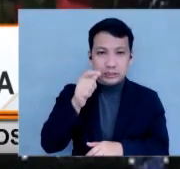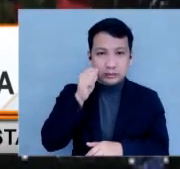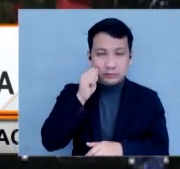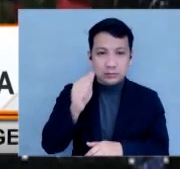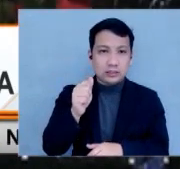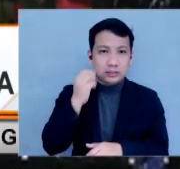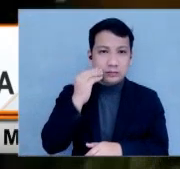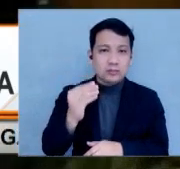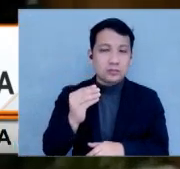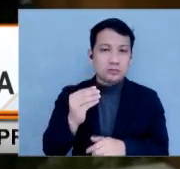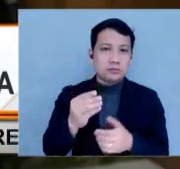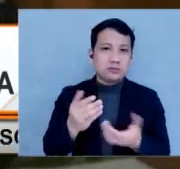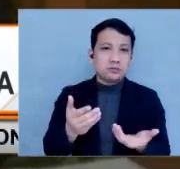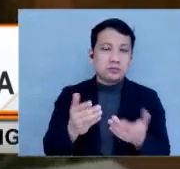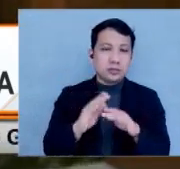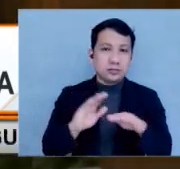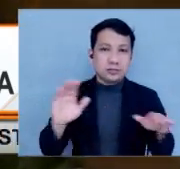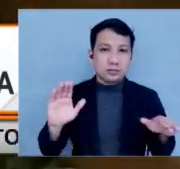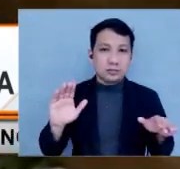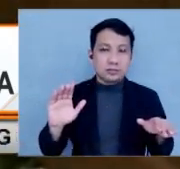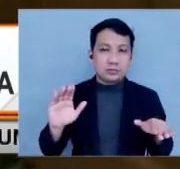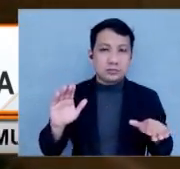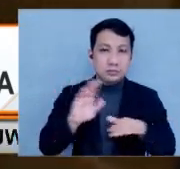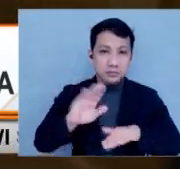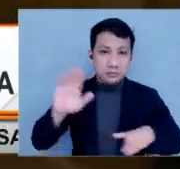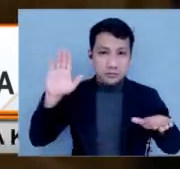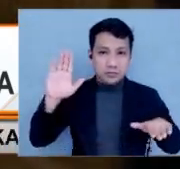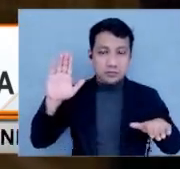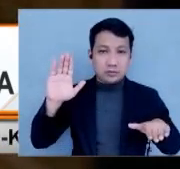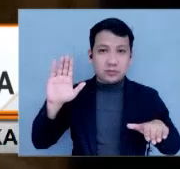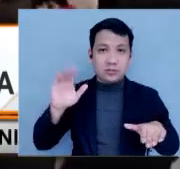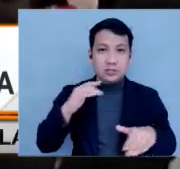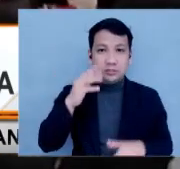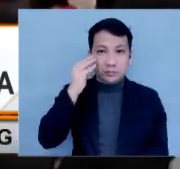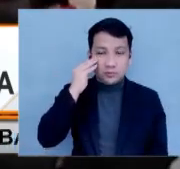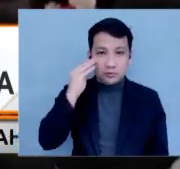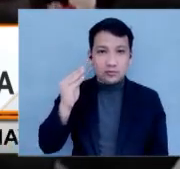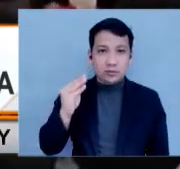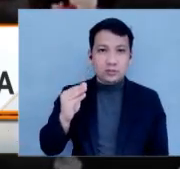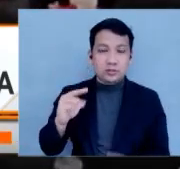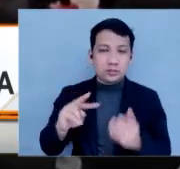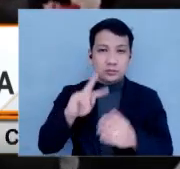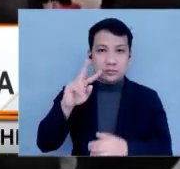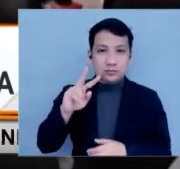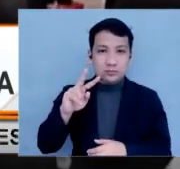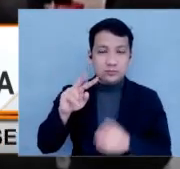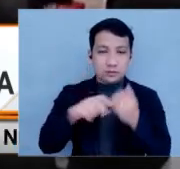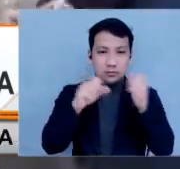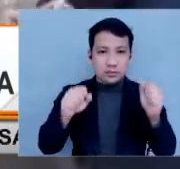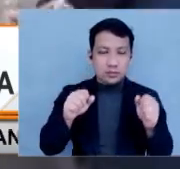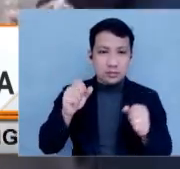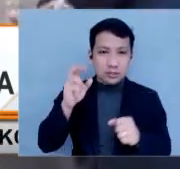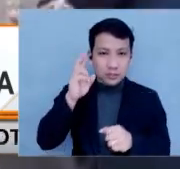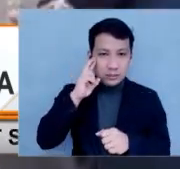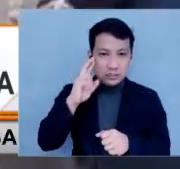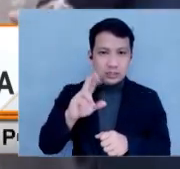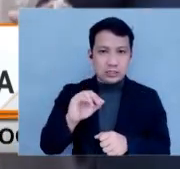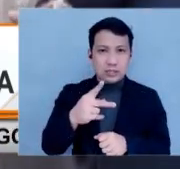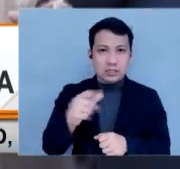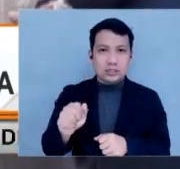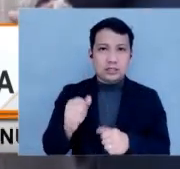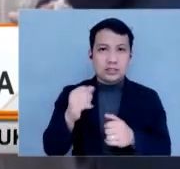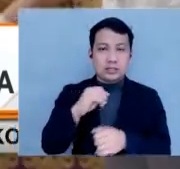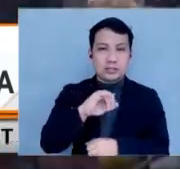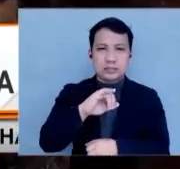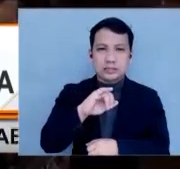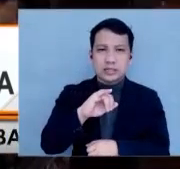sa inaugurasyon ni Indonesian President Prabowo Subianto at Vice President Gibran Rakamumbing Raka sa Jakarta nitong